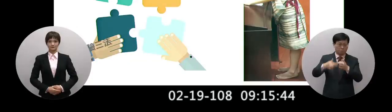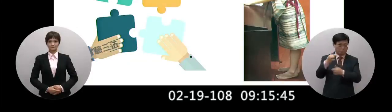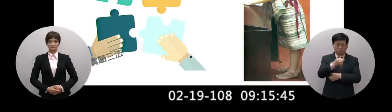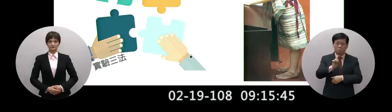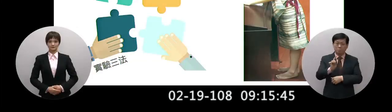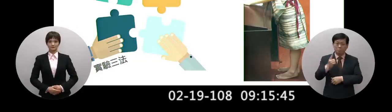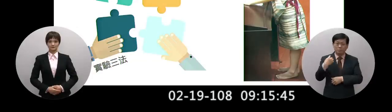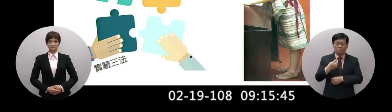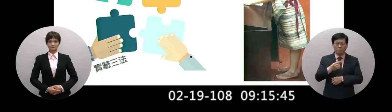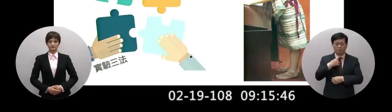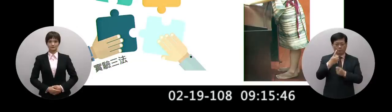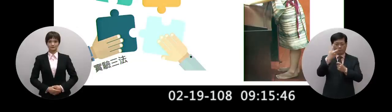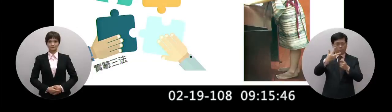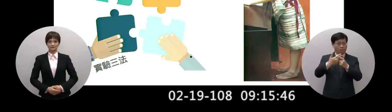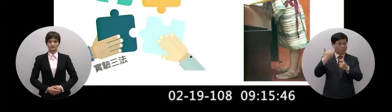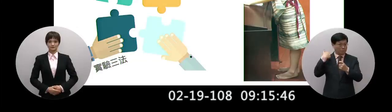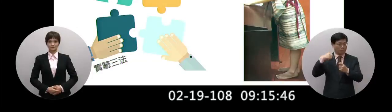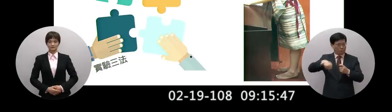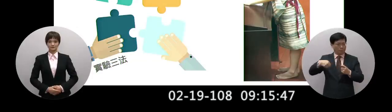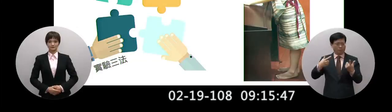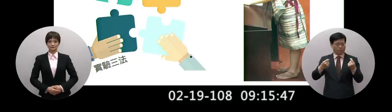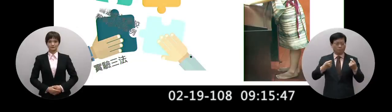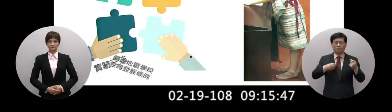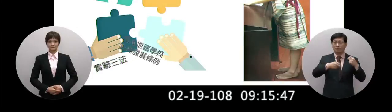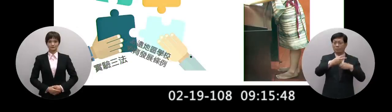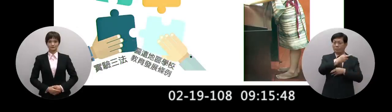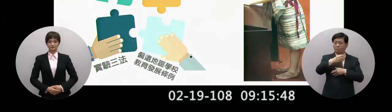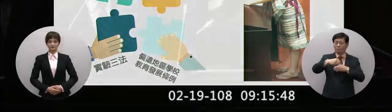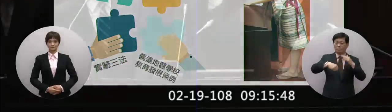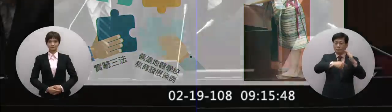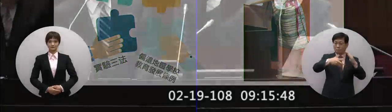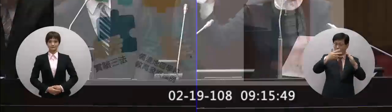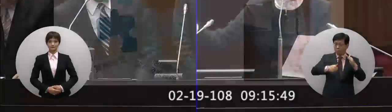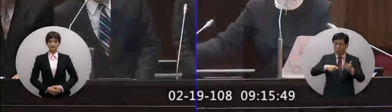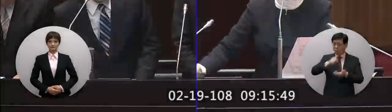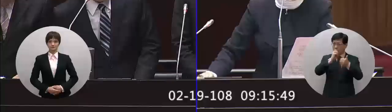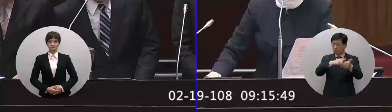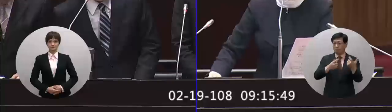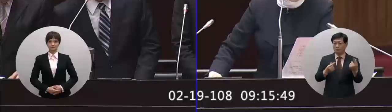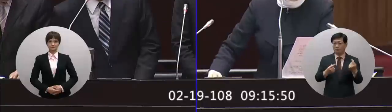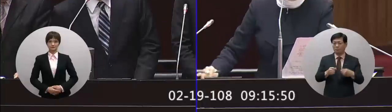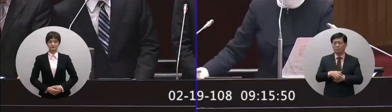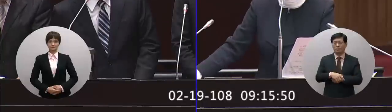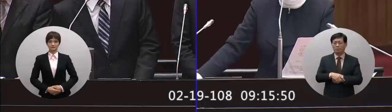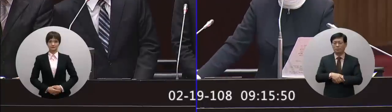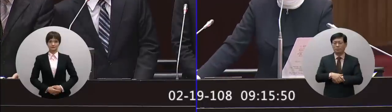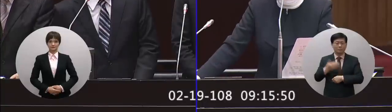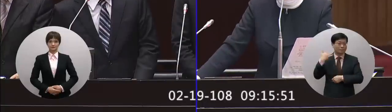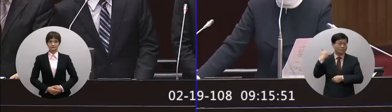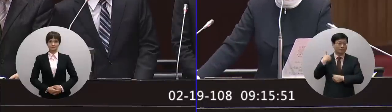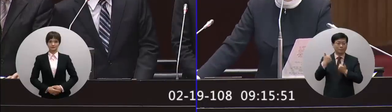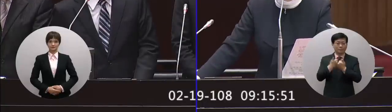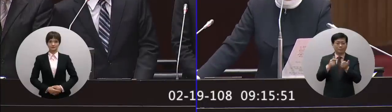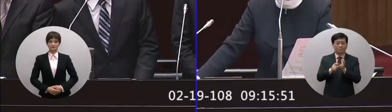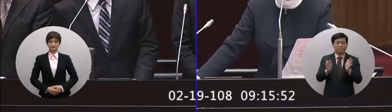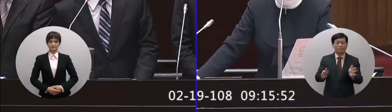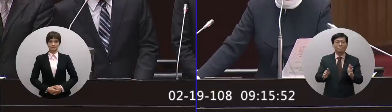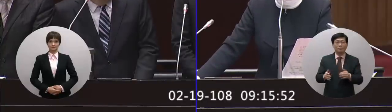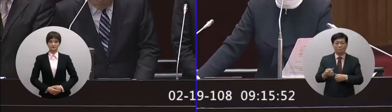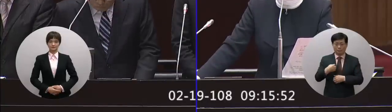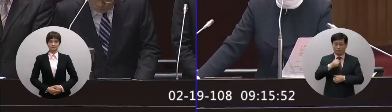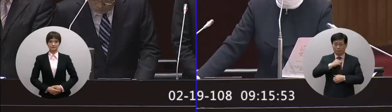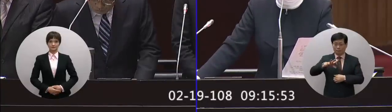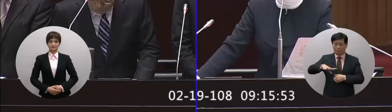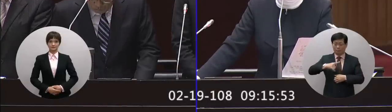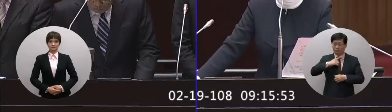就是回到我17年前在这里跟尤锡坤前院长所提到的。那么上个会期本席出任